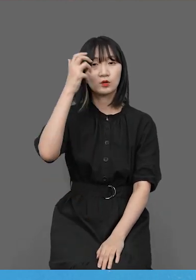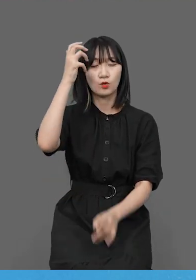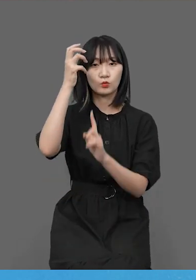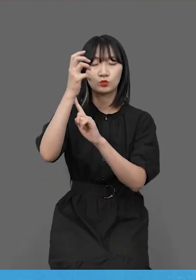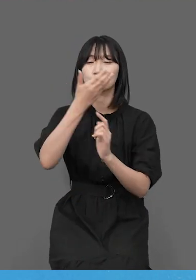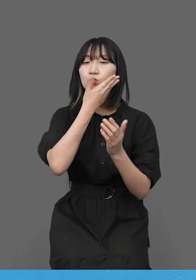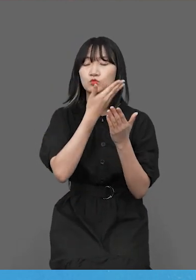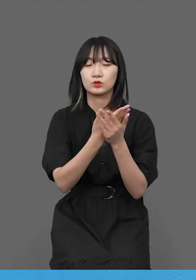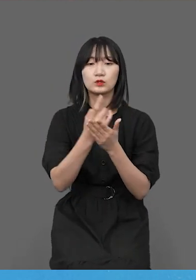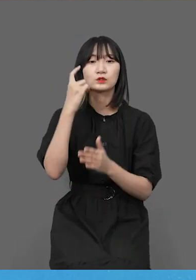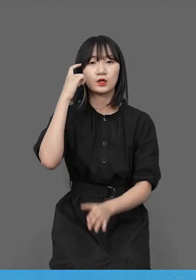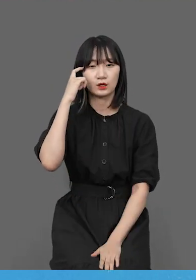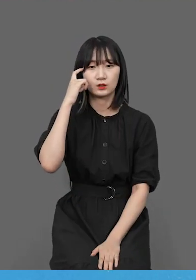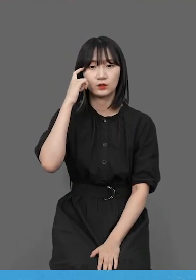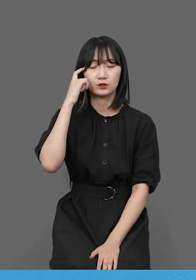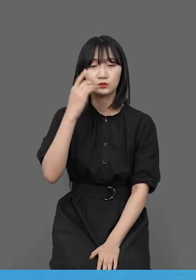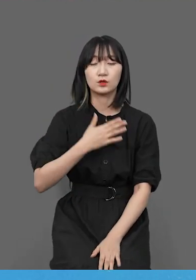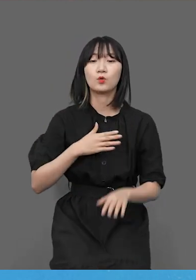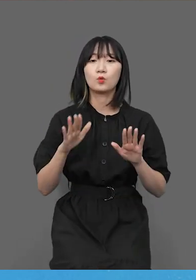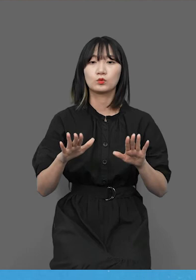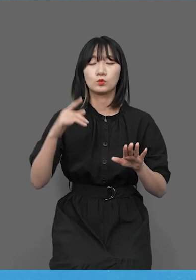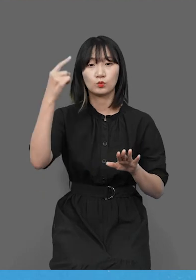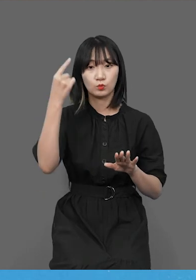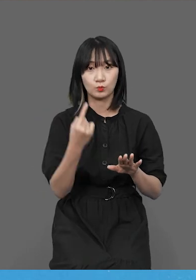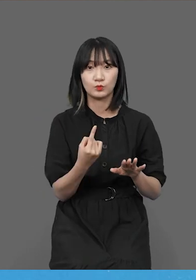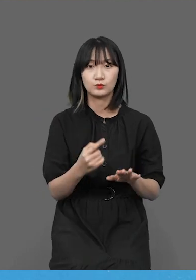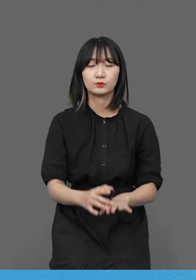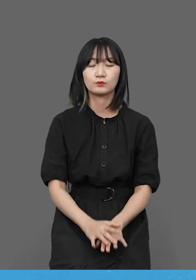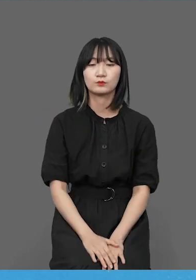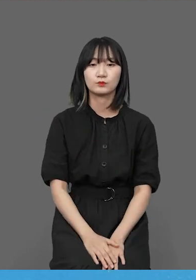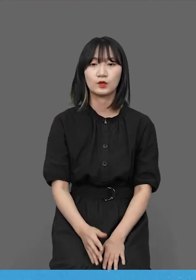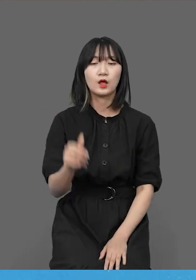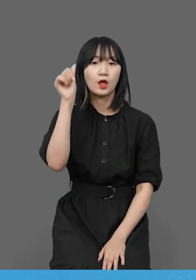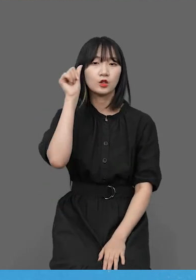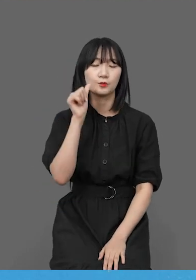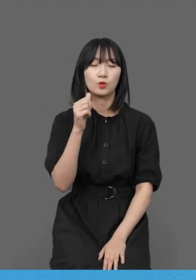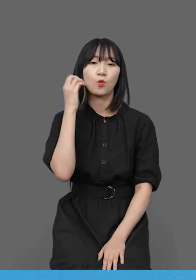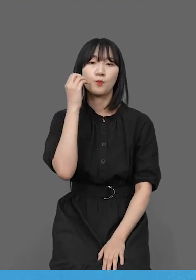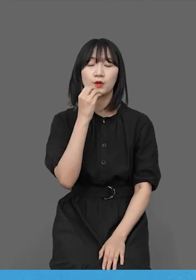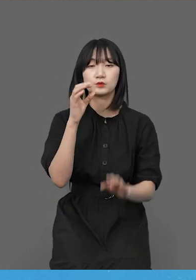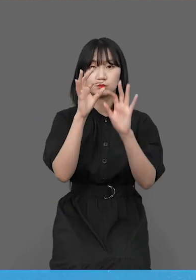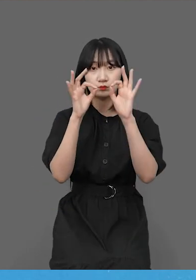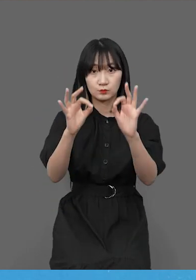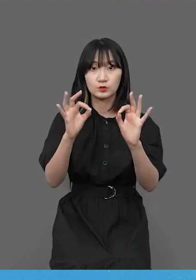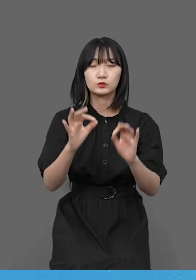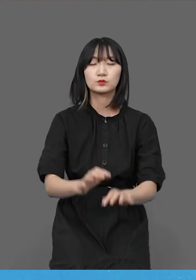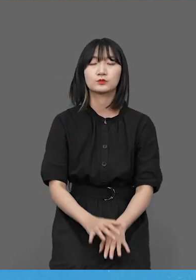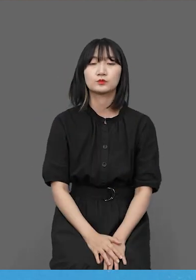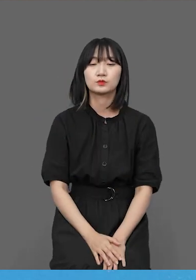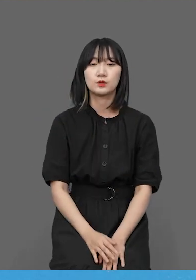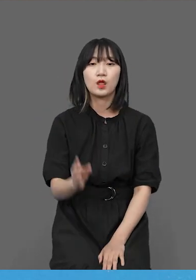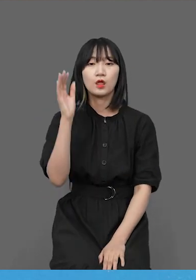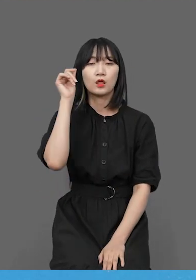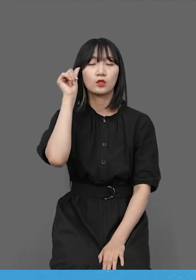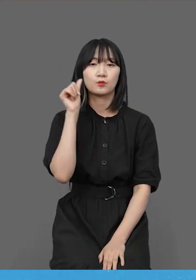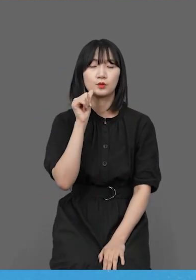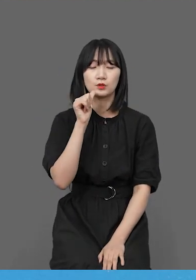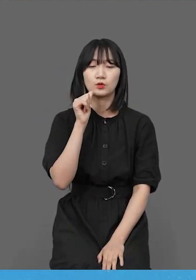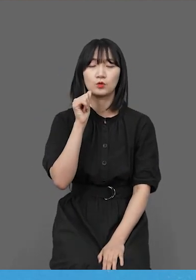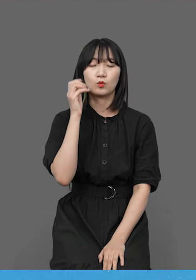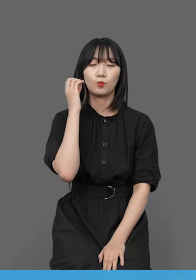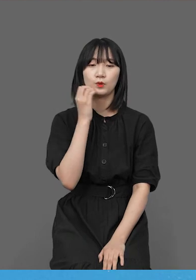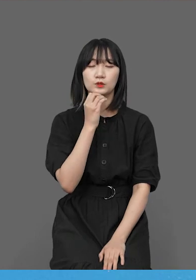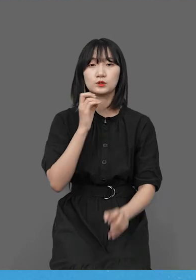영혼을 소중하게 여기는, 제가 오늘 여기 오면서 애터미 홈페이지 한번 봤어요. 애터미